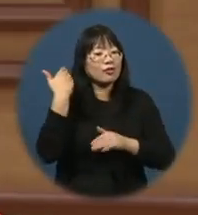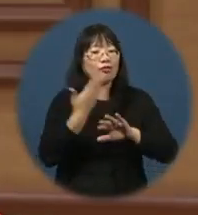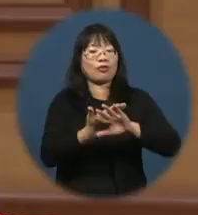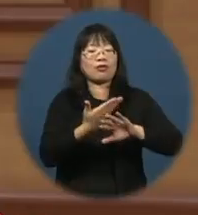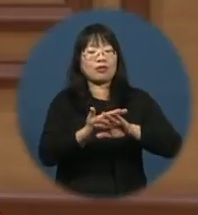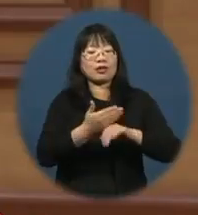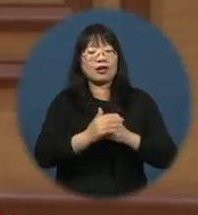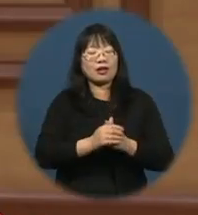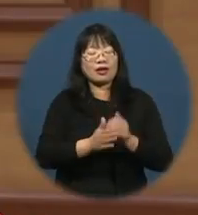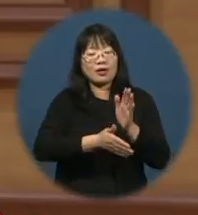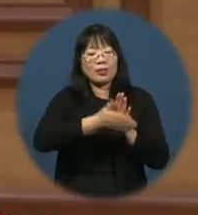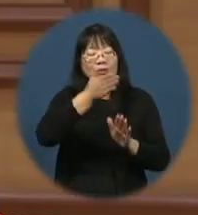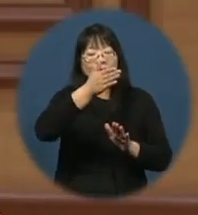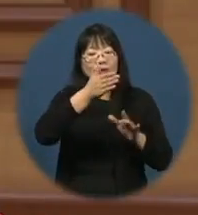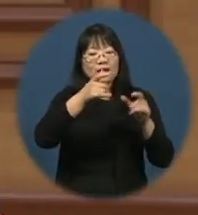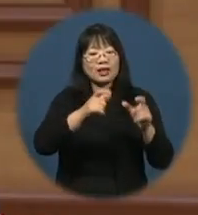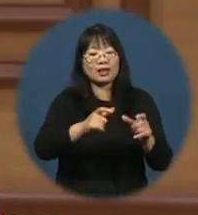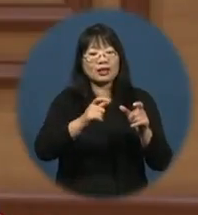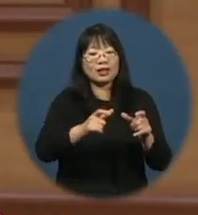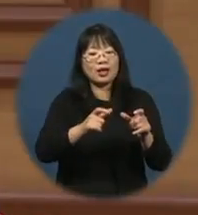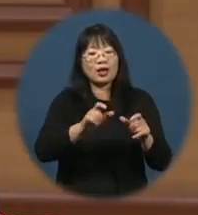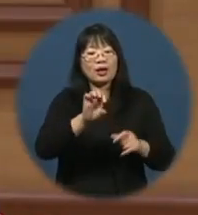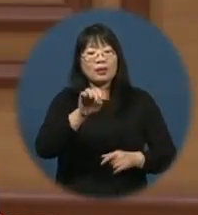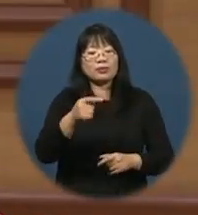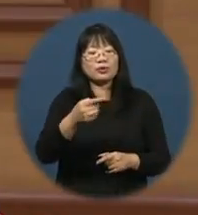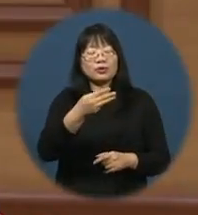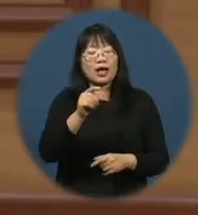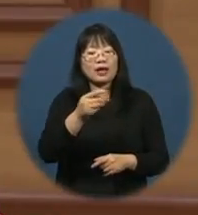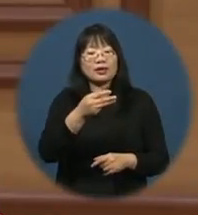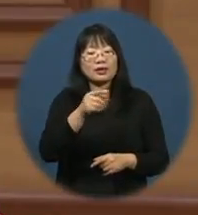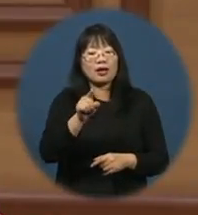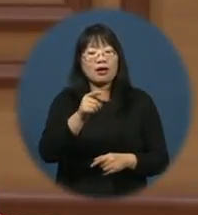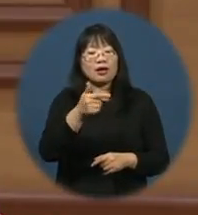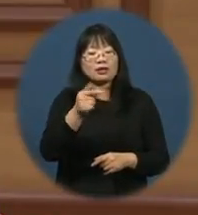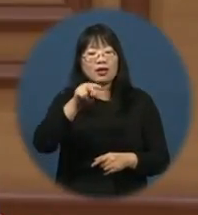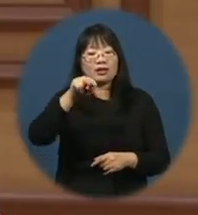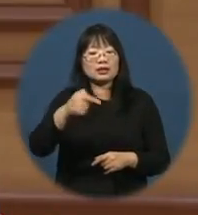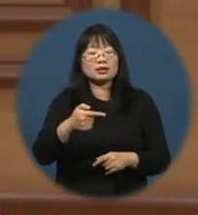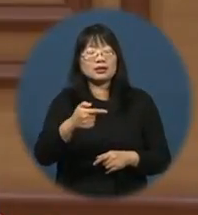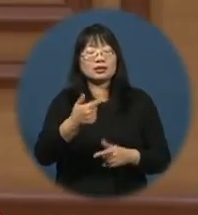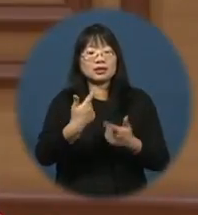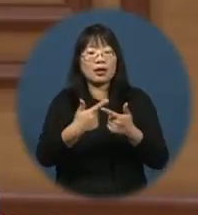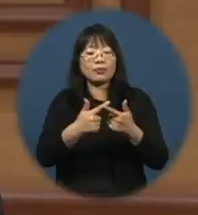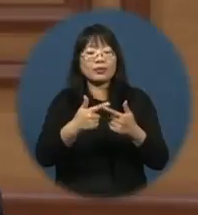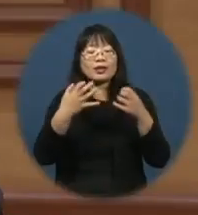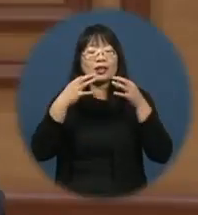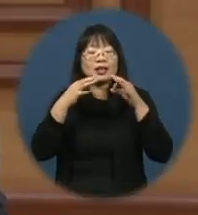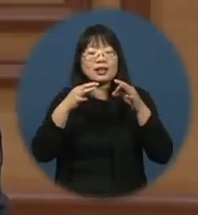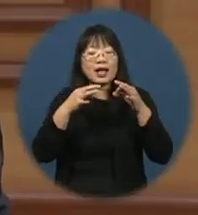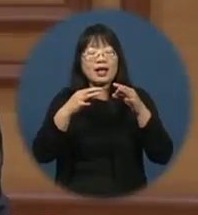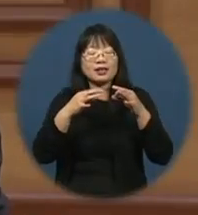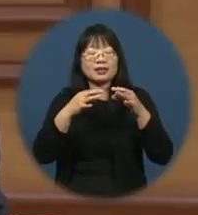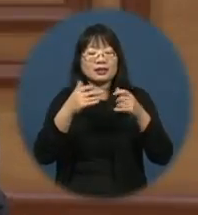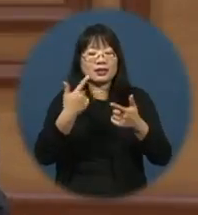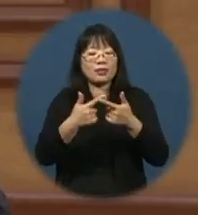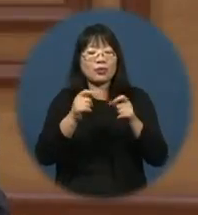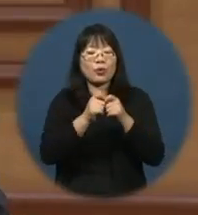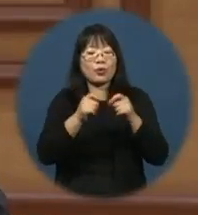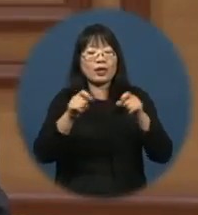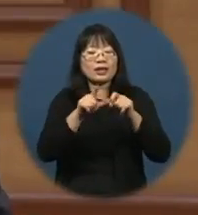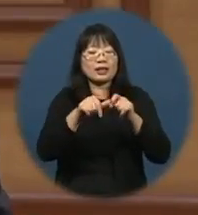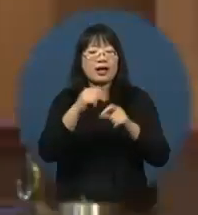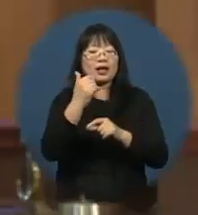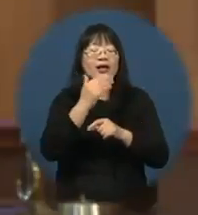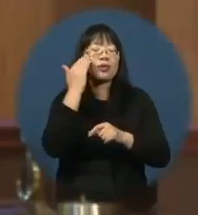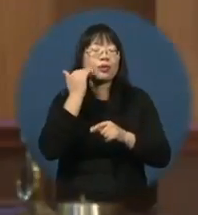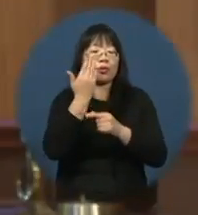달리 도시의 프라타나스 나무라든지 심지어는 은행나무도 오랫동안 녹색을 유지를 하고 있습니다.